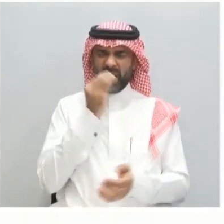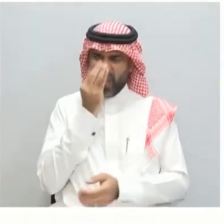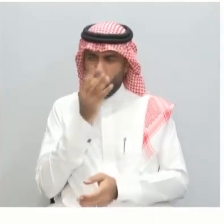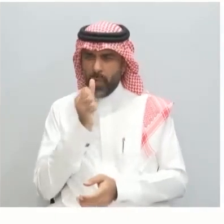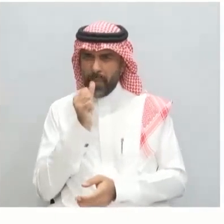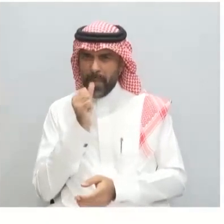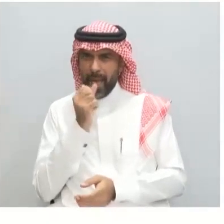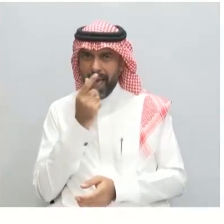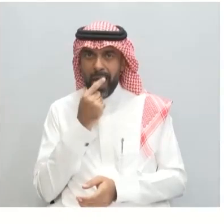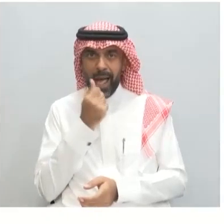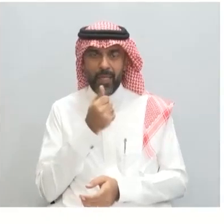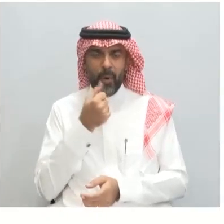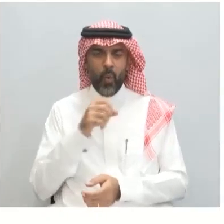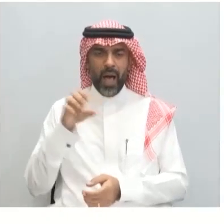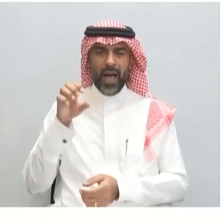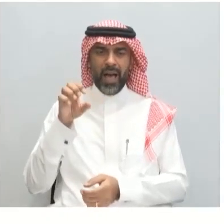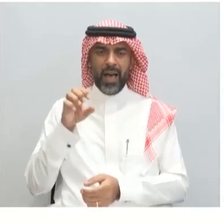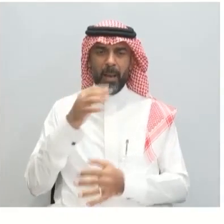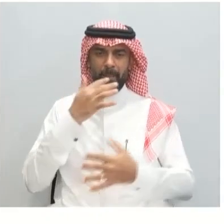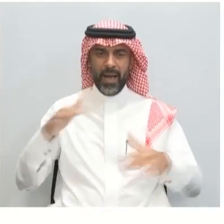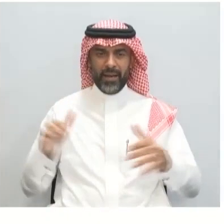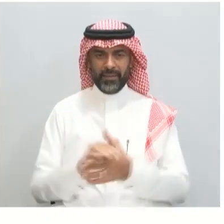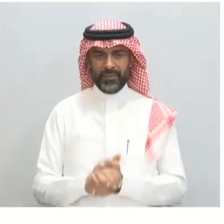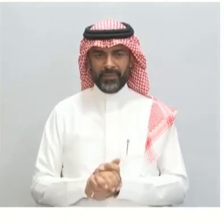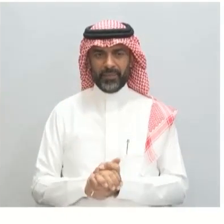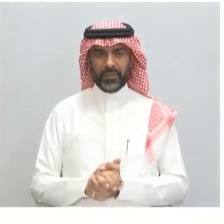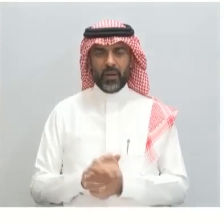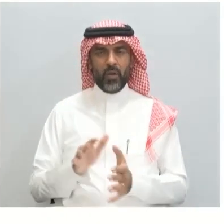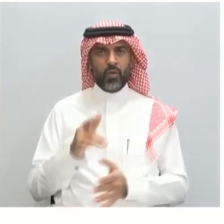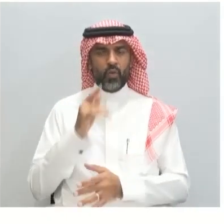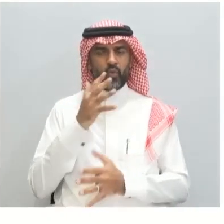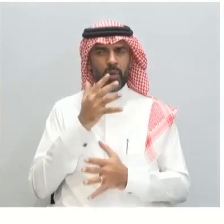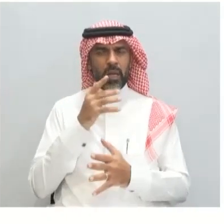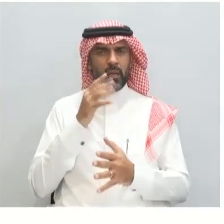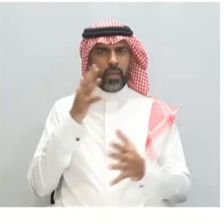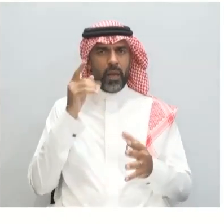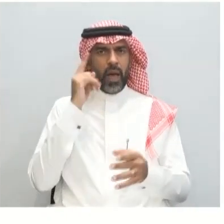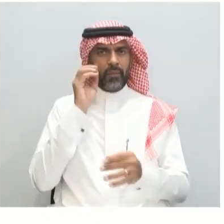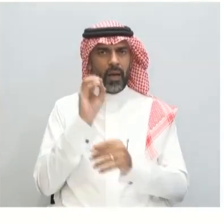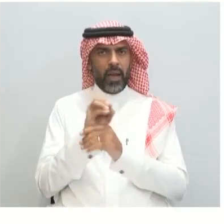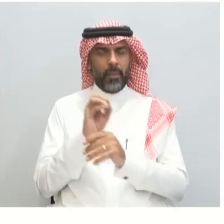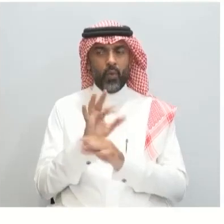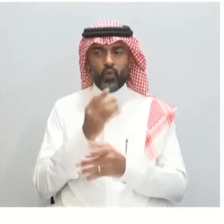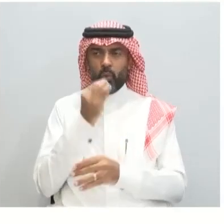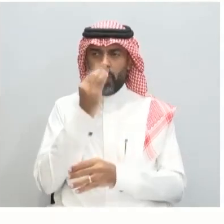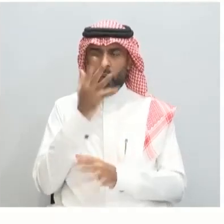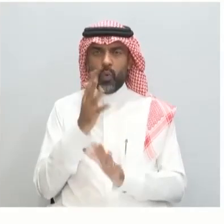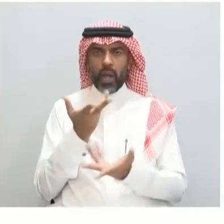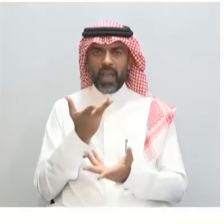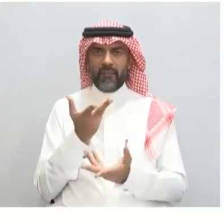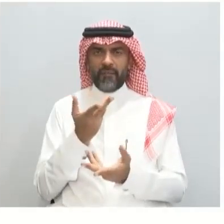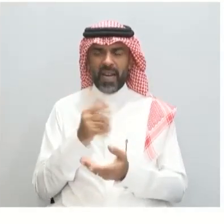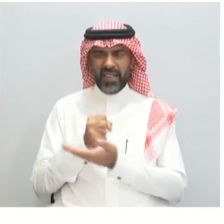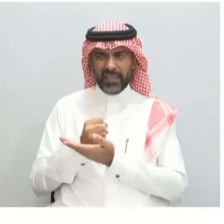العذبه والبحار ايضا تحدثت انا وانتم وما هي اهم الملوثات وكيفيه ابنائي وبنات الطلاب